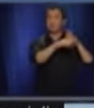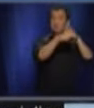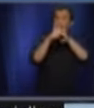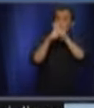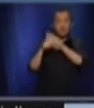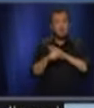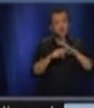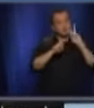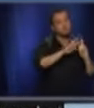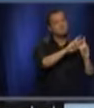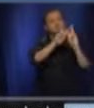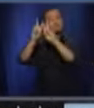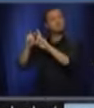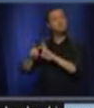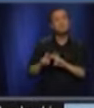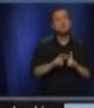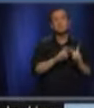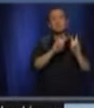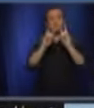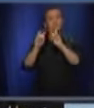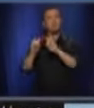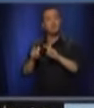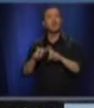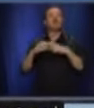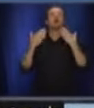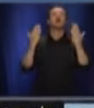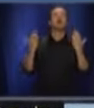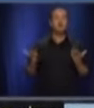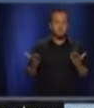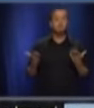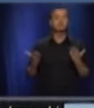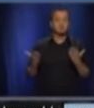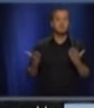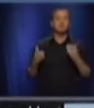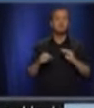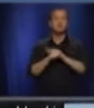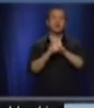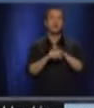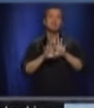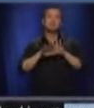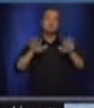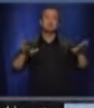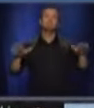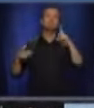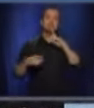la situation épidémiologique des différentes régions et malheureusement, la contagion